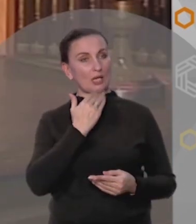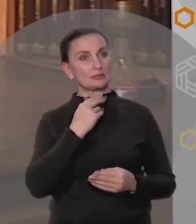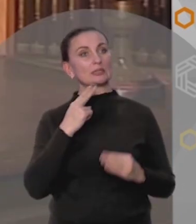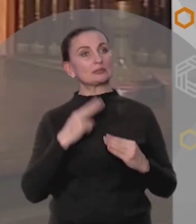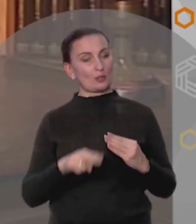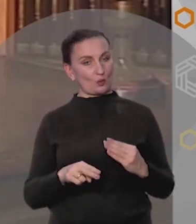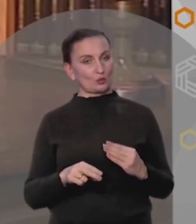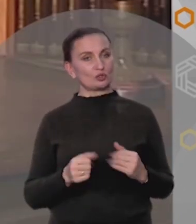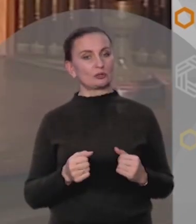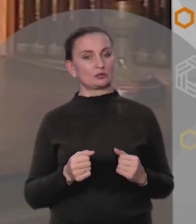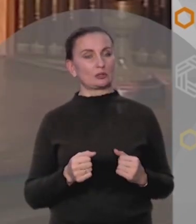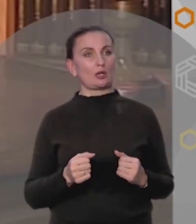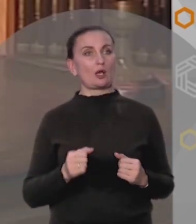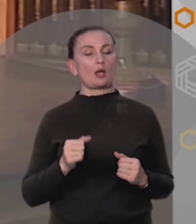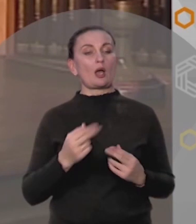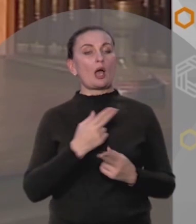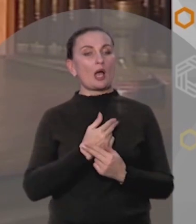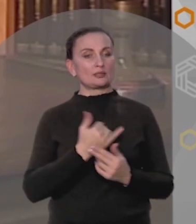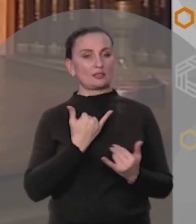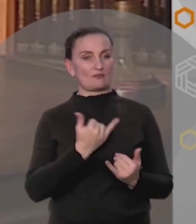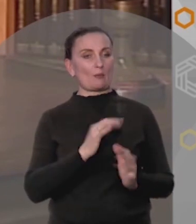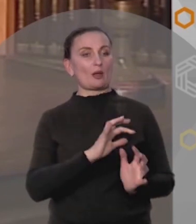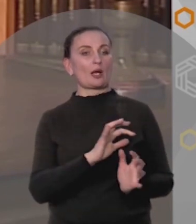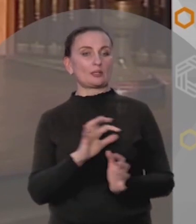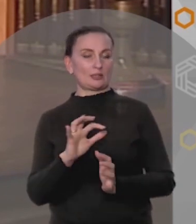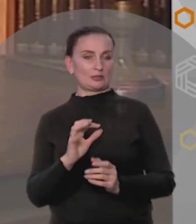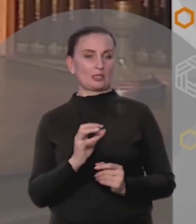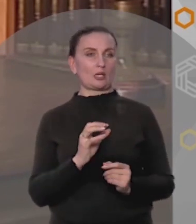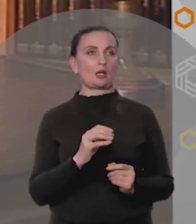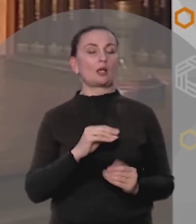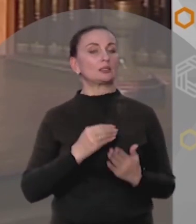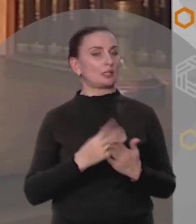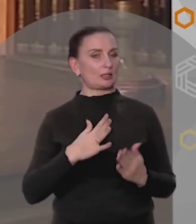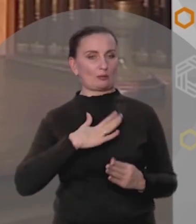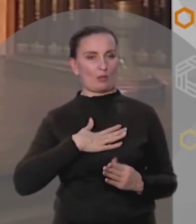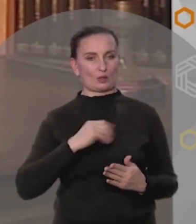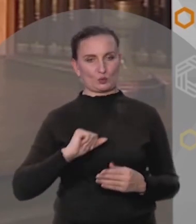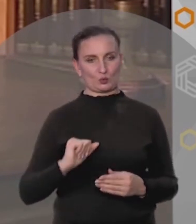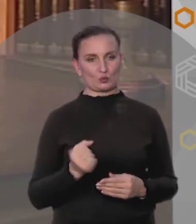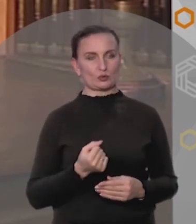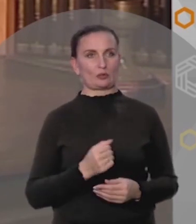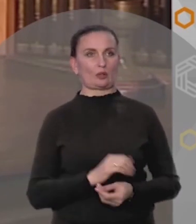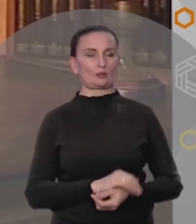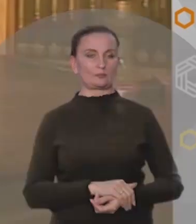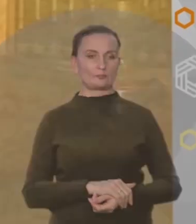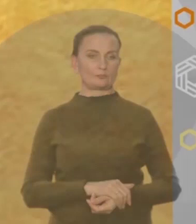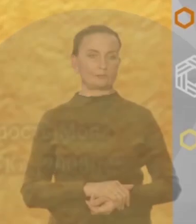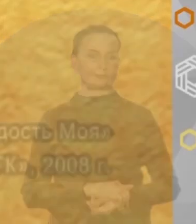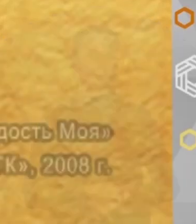ж, сказка закончилась. Ангелы вам хранители, дорогие мои друзья –